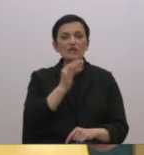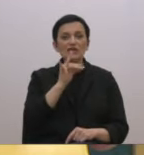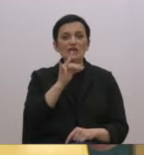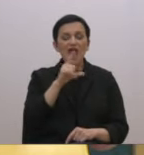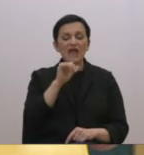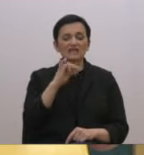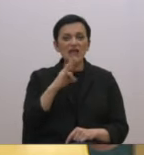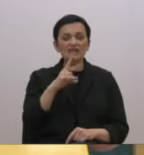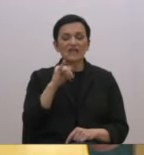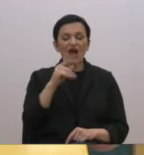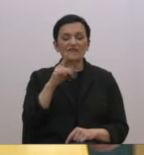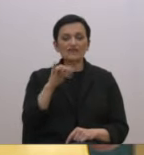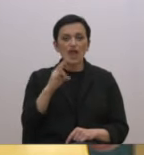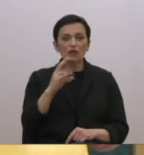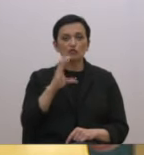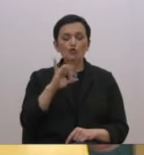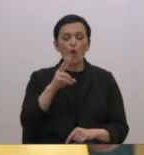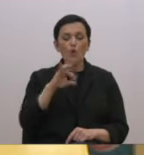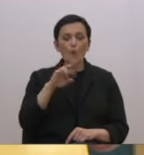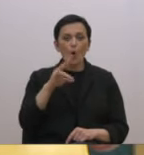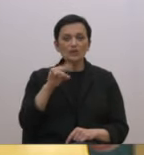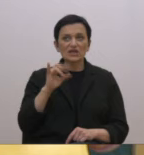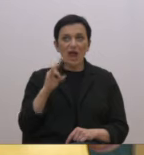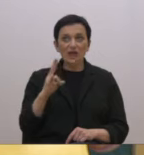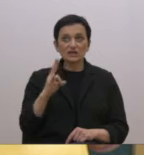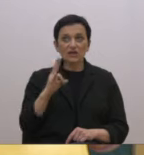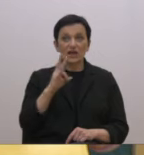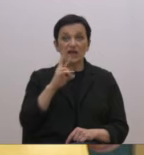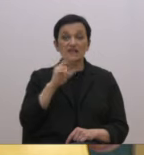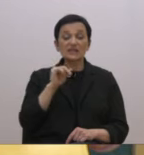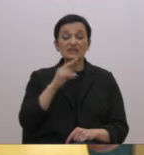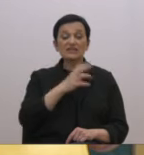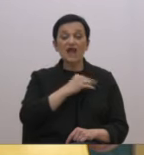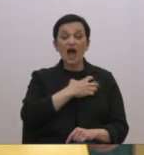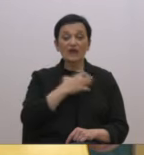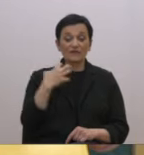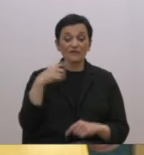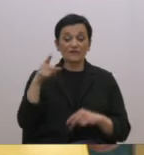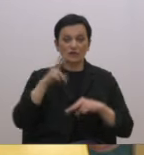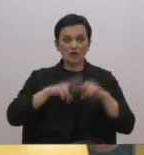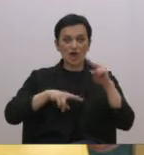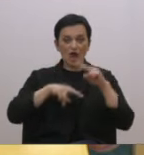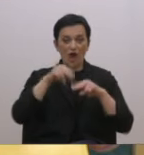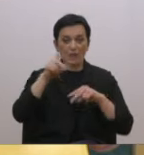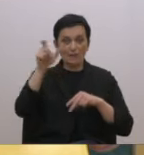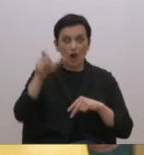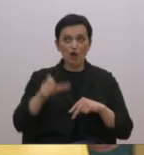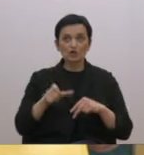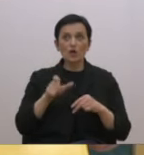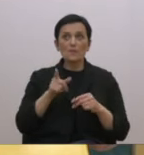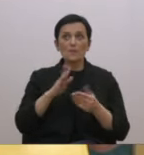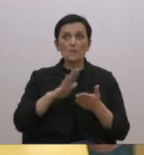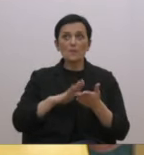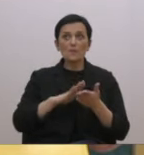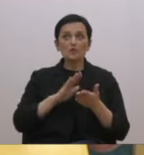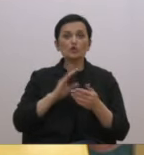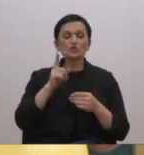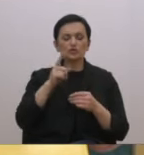იესიან, დავითიან, სოლომონიანი. დავით აღმაშენებელი თვლიდა თავს ბიბლიური